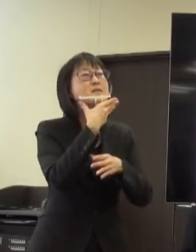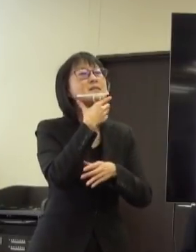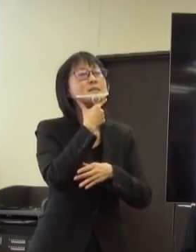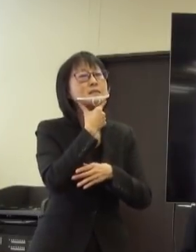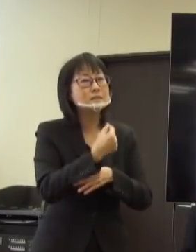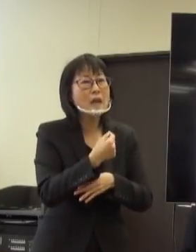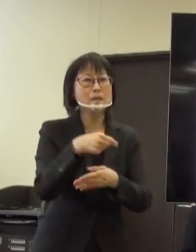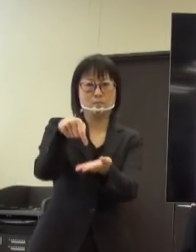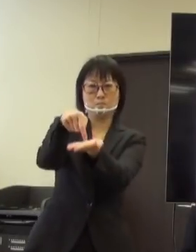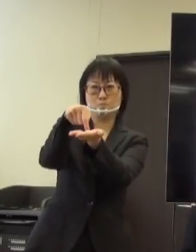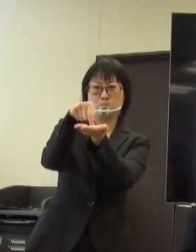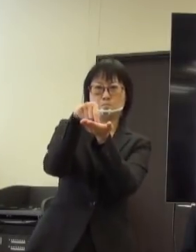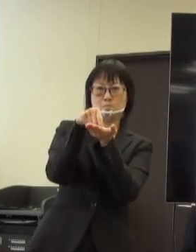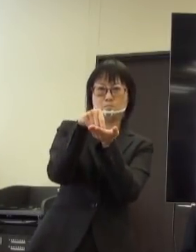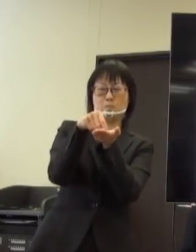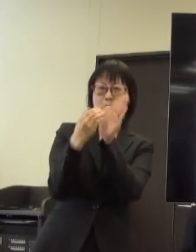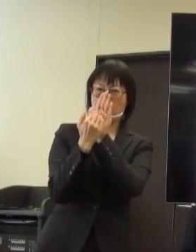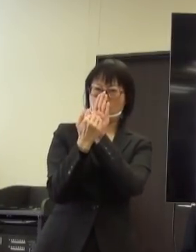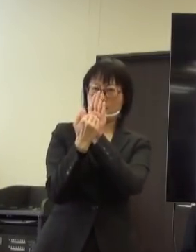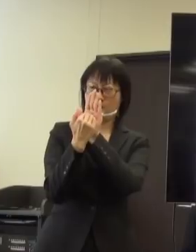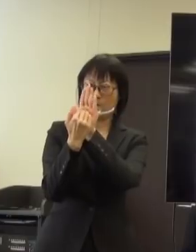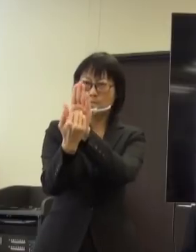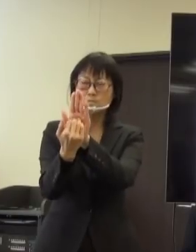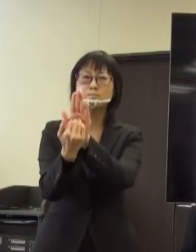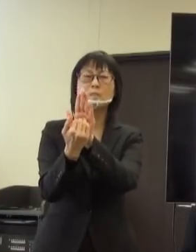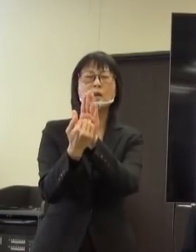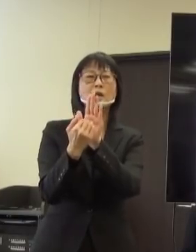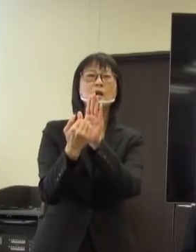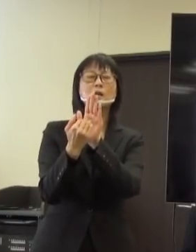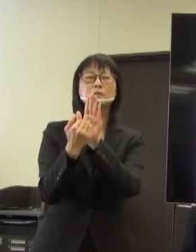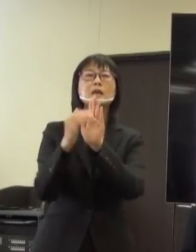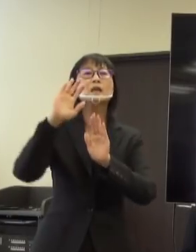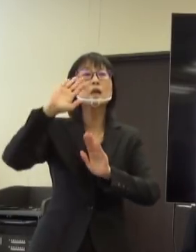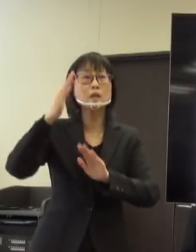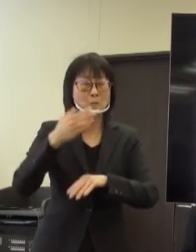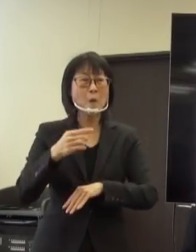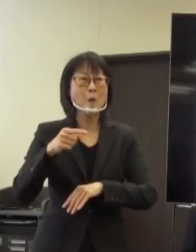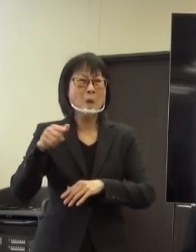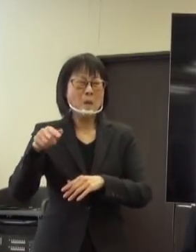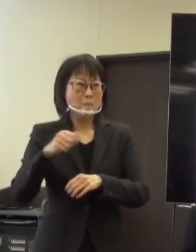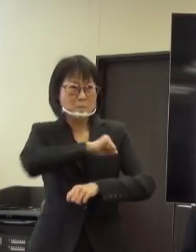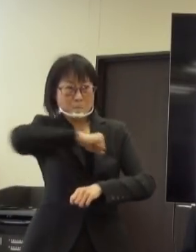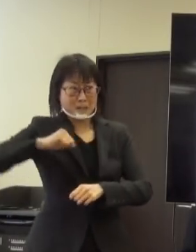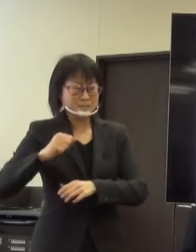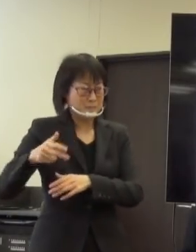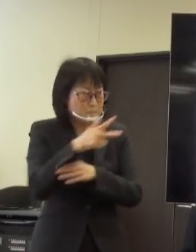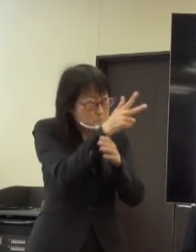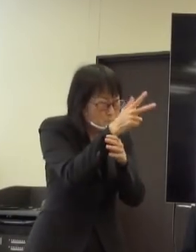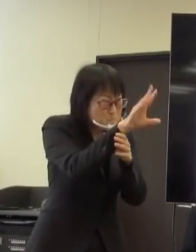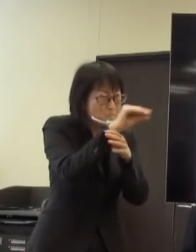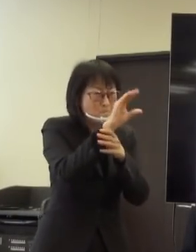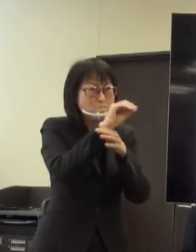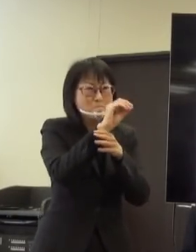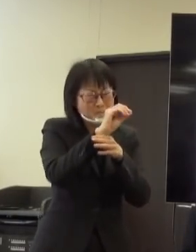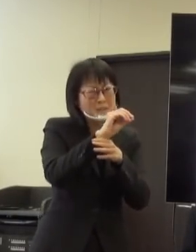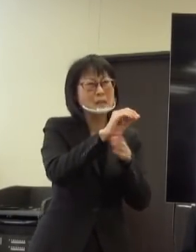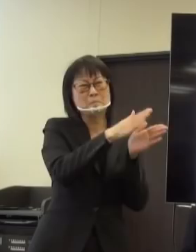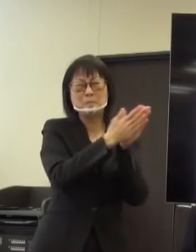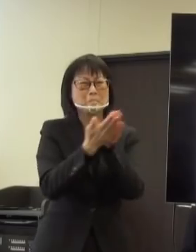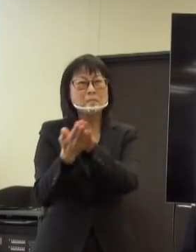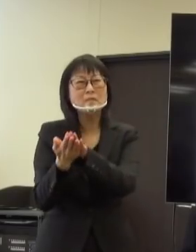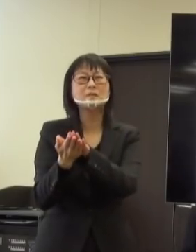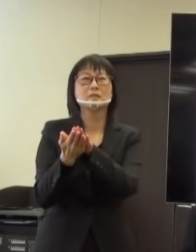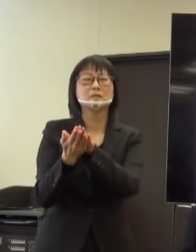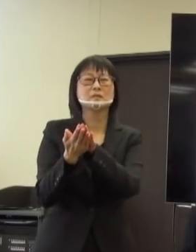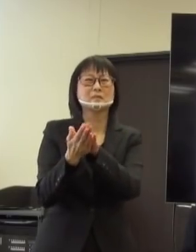まあ、無視されて危険なゾーンに入ったか多数の方メディアの方が亡くなられたという、事実もありますので、ぜ